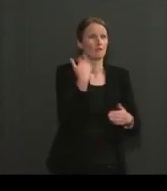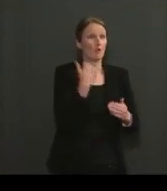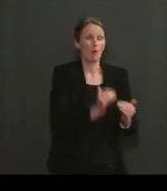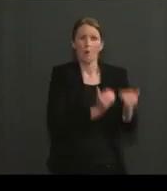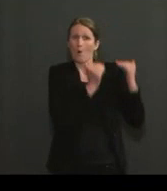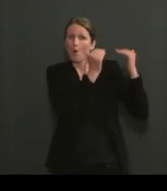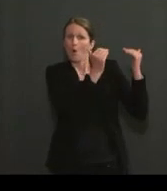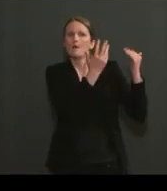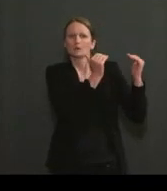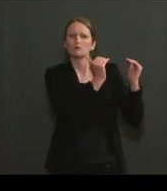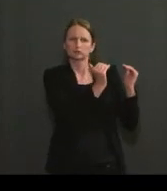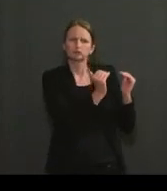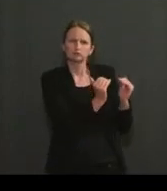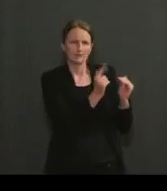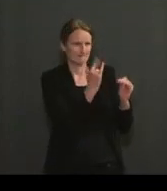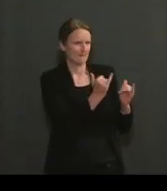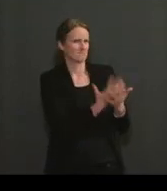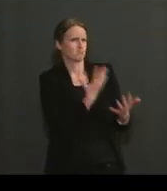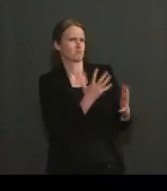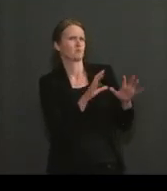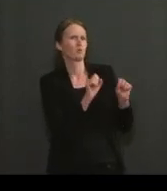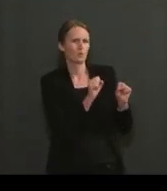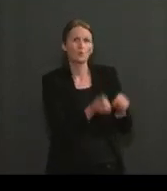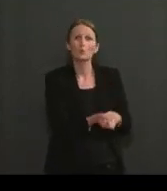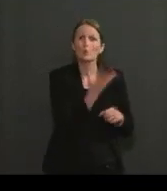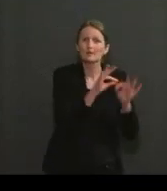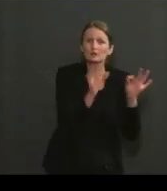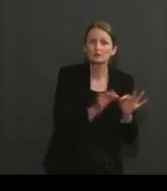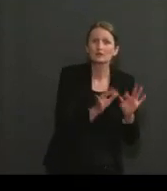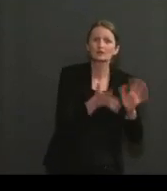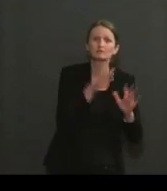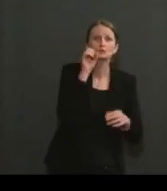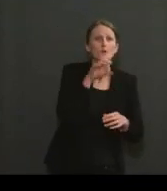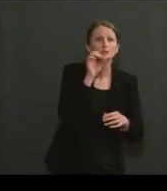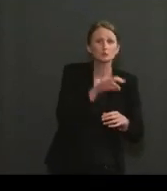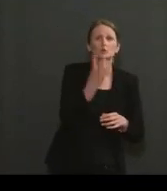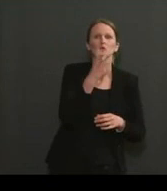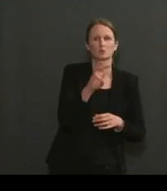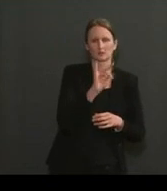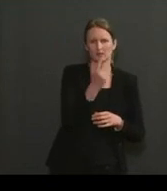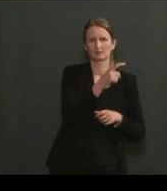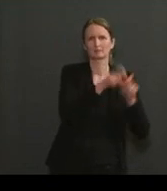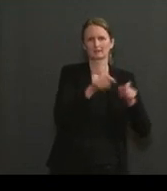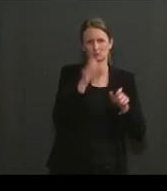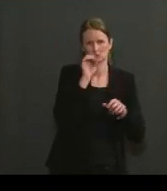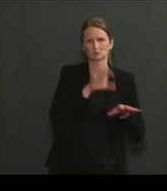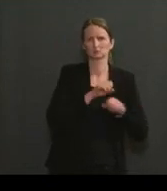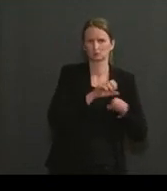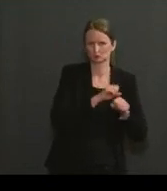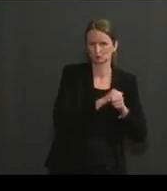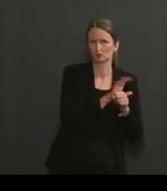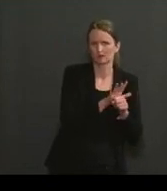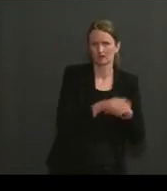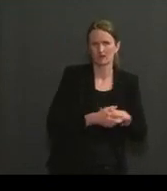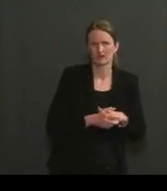y a eu 348 nouveaux cas par jour en moyenne. La différence entre les provinces wallonnes et les provinces flamandes